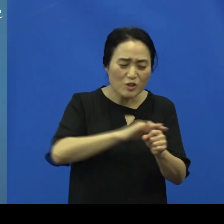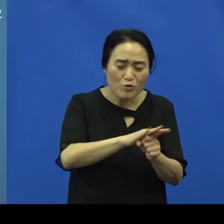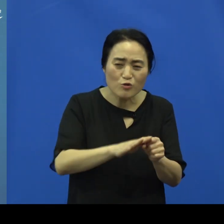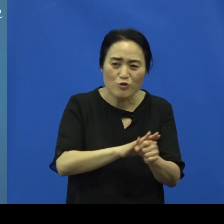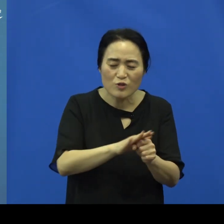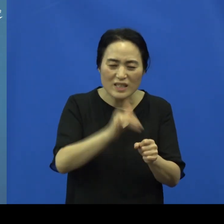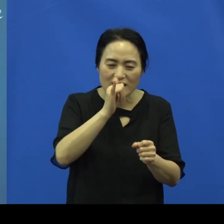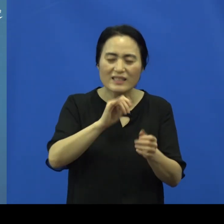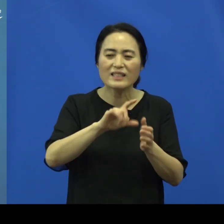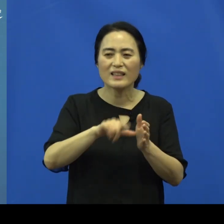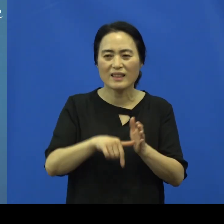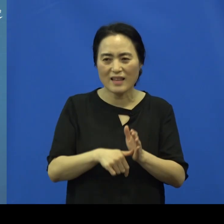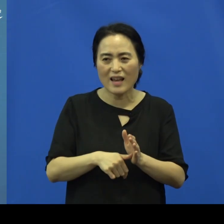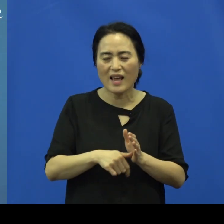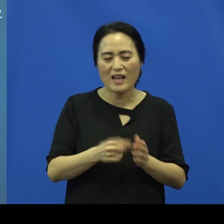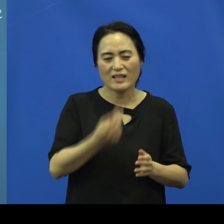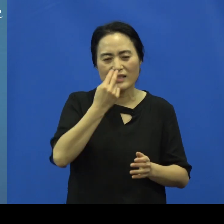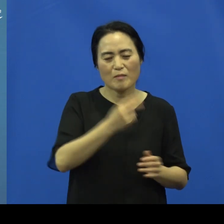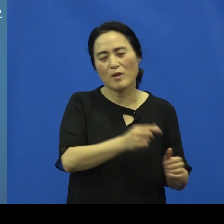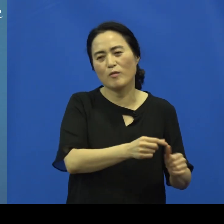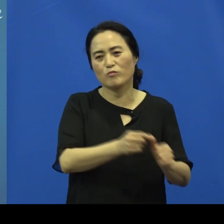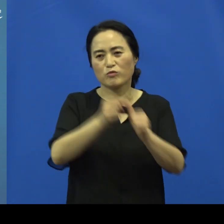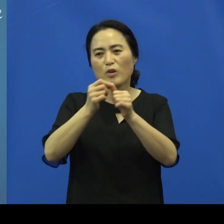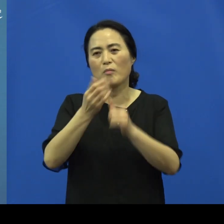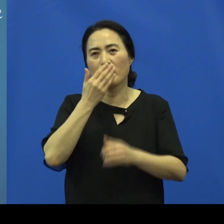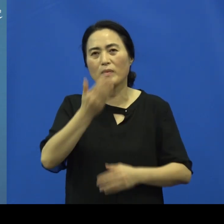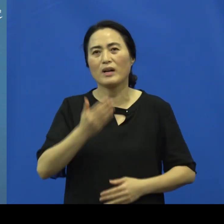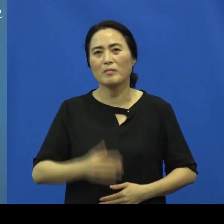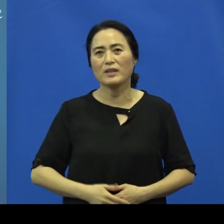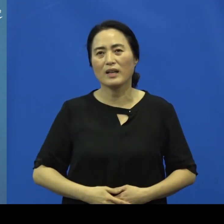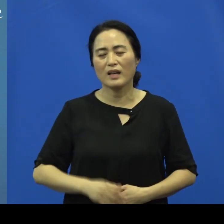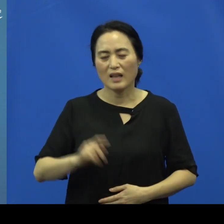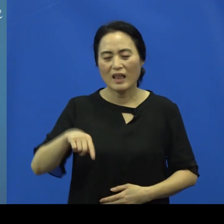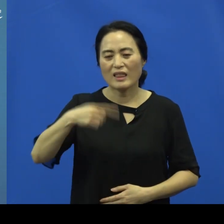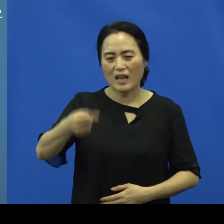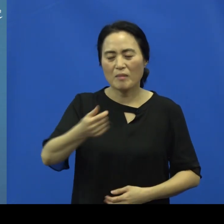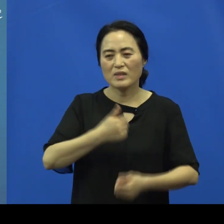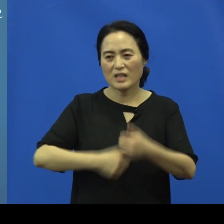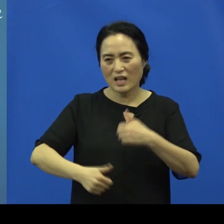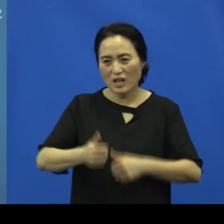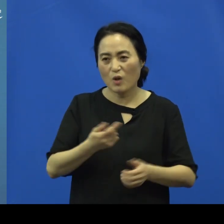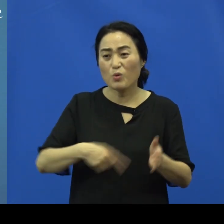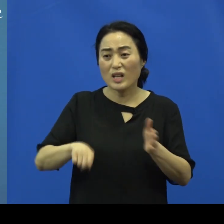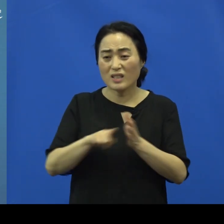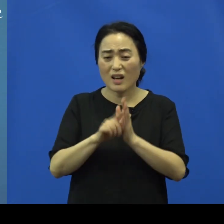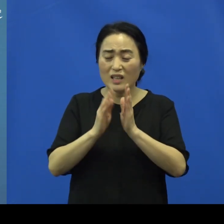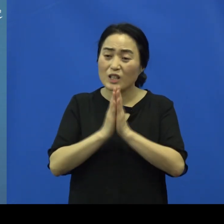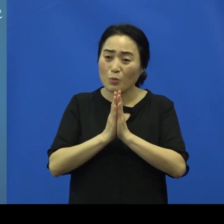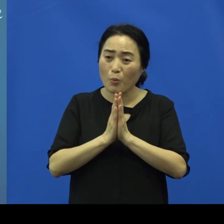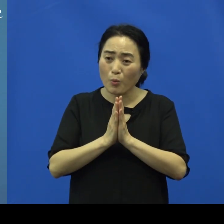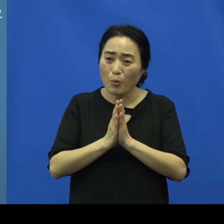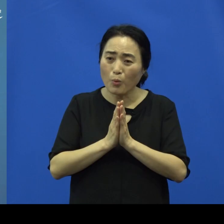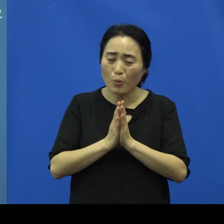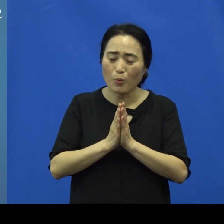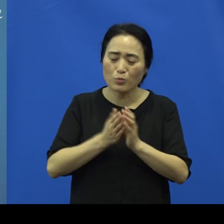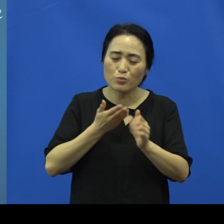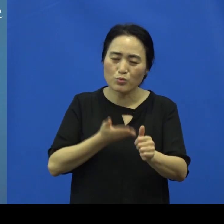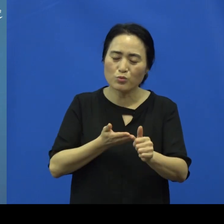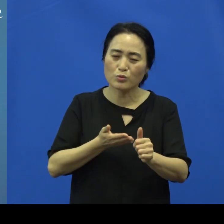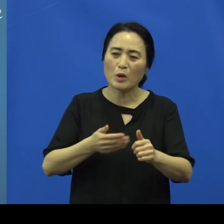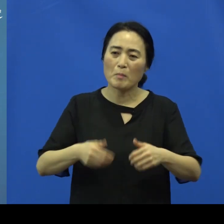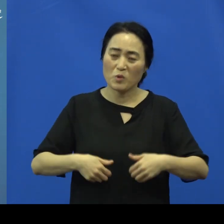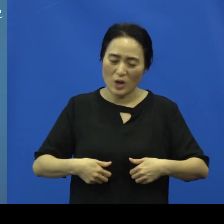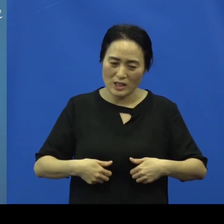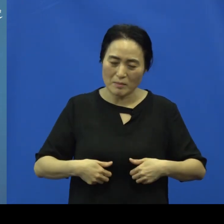우리 다음 세대들을 위해서도 마찬가지입니다. 다음 세대를 위하여서 기도하는 것도 필요하지만 그 다음 세대를 향한